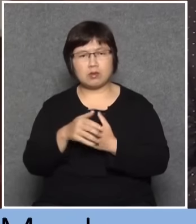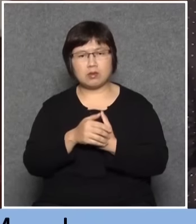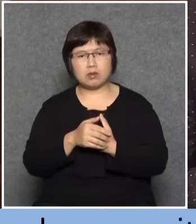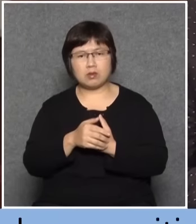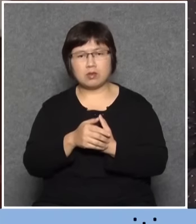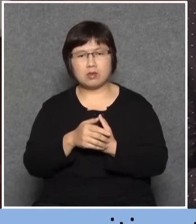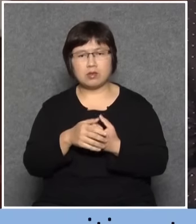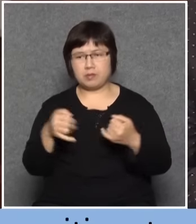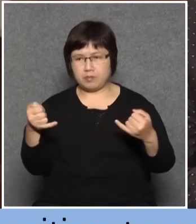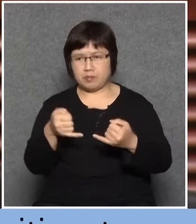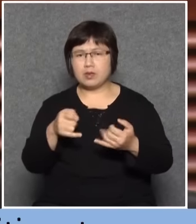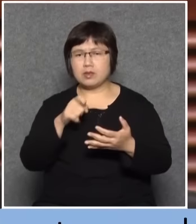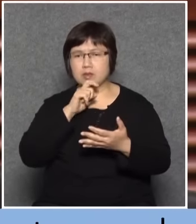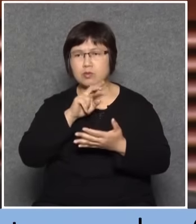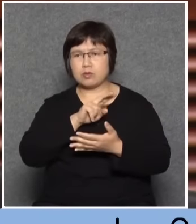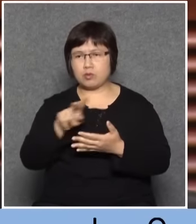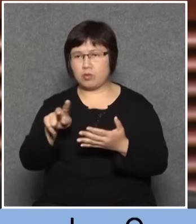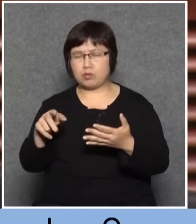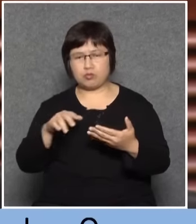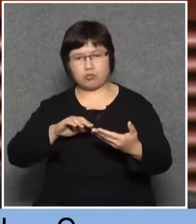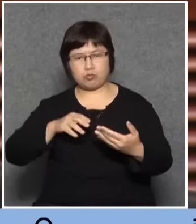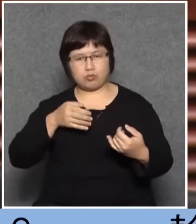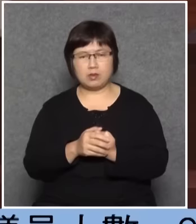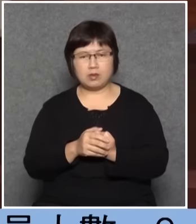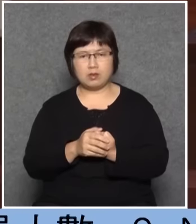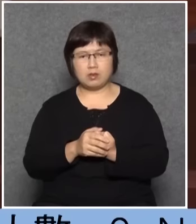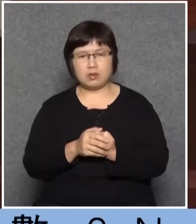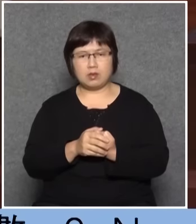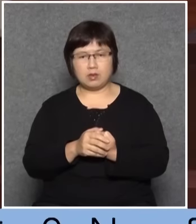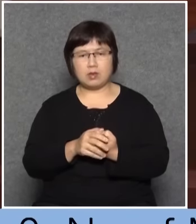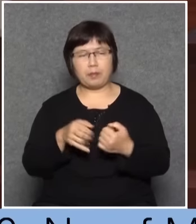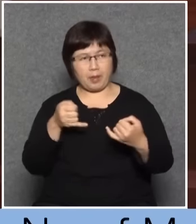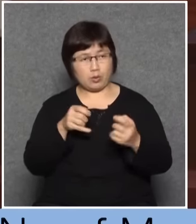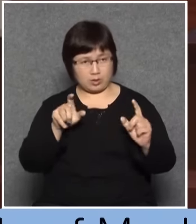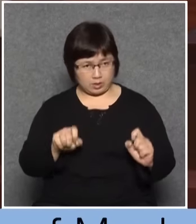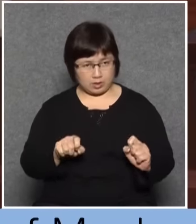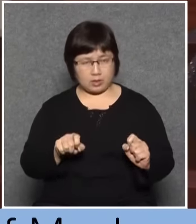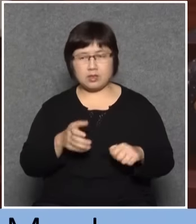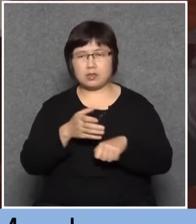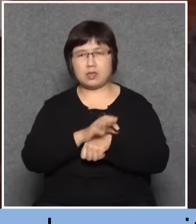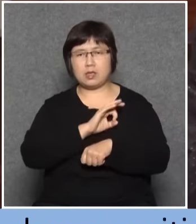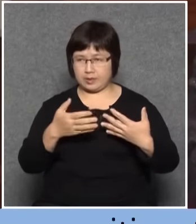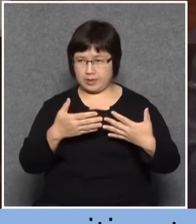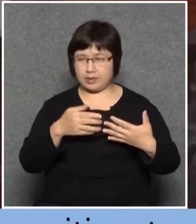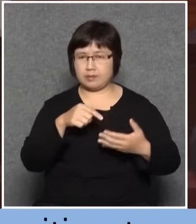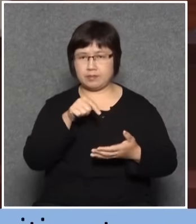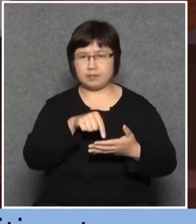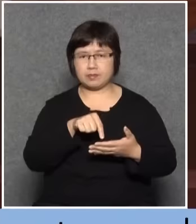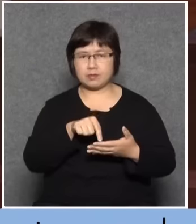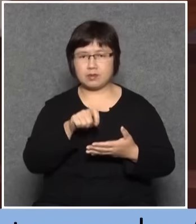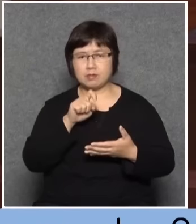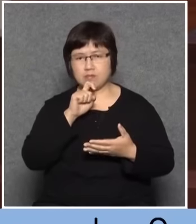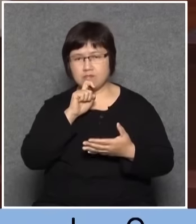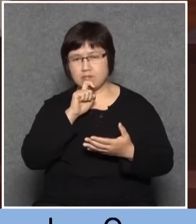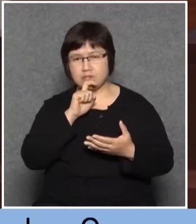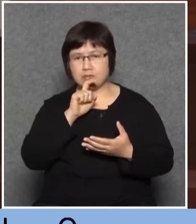矛盾是可以有统一和对立的，黑勤哥知不知道？矛盾的意思就是说在社会事物里面呢，它存在一种